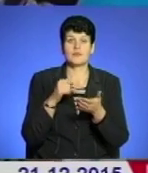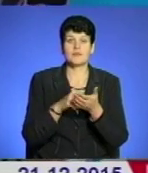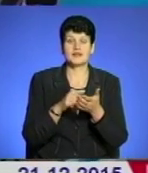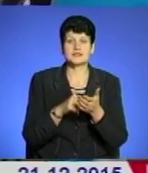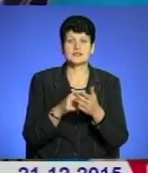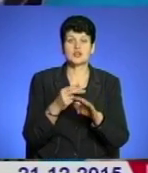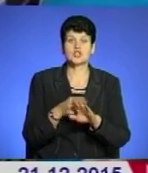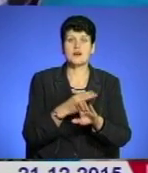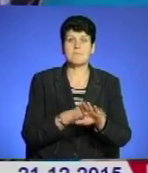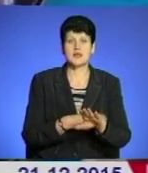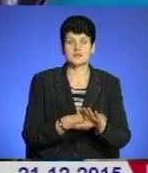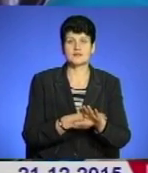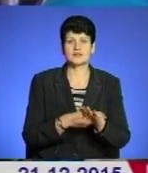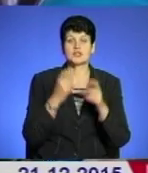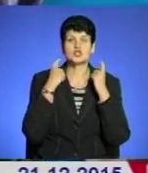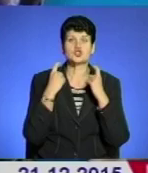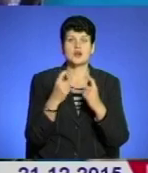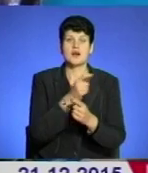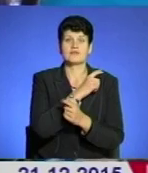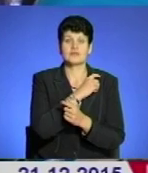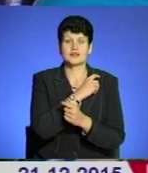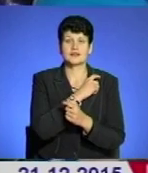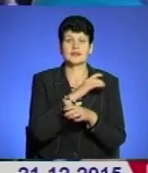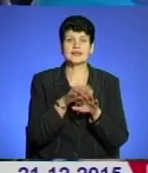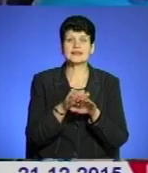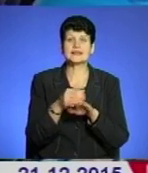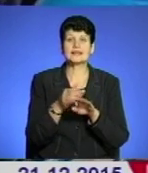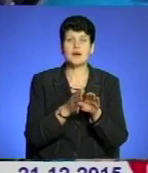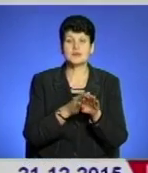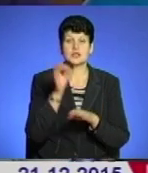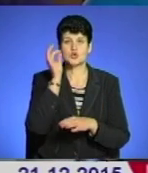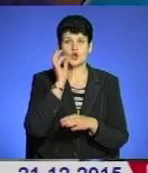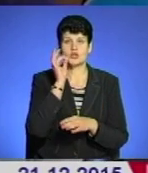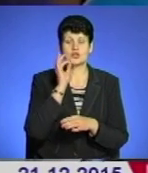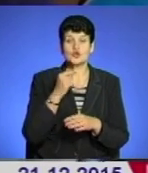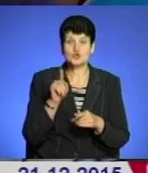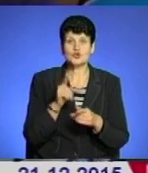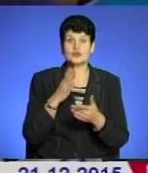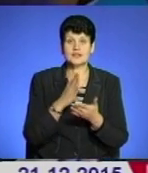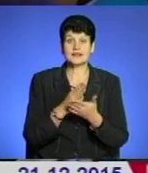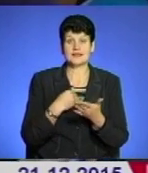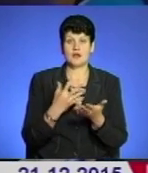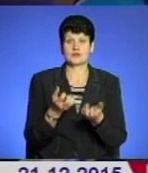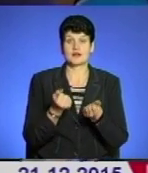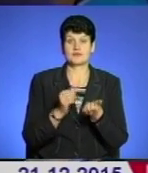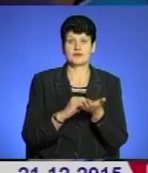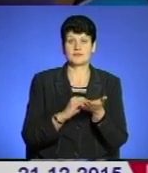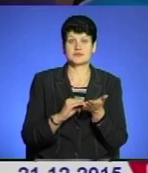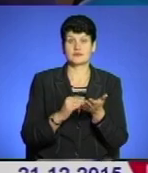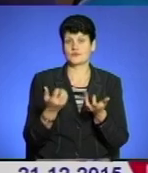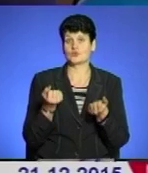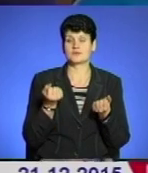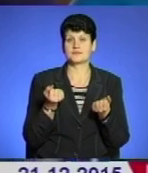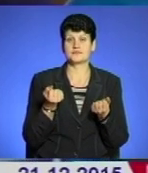шкарпетки, шалік, тапочки і солодощі. То, що є, то я отримав, то, що я писав.